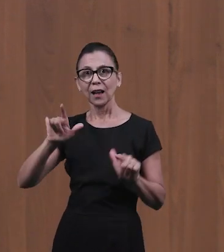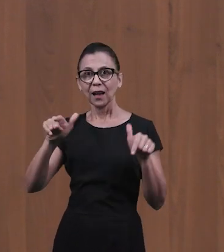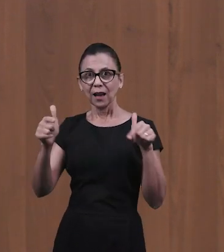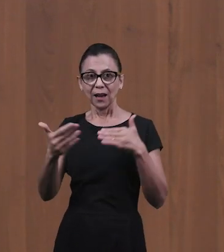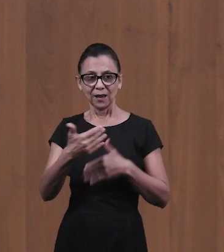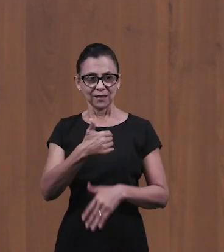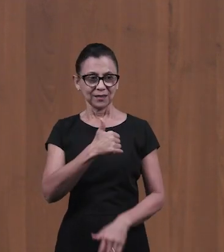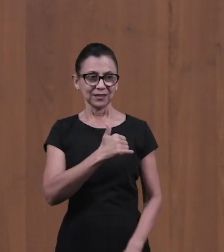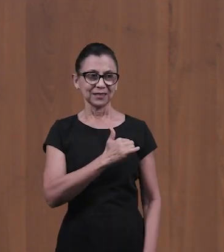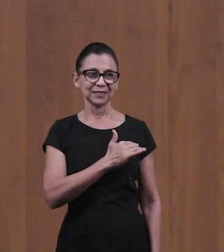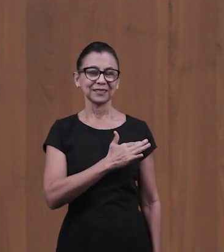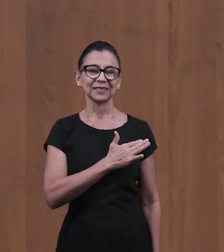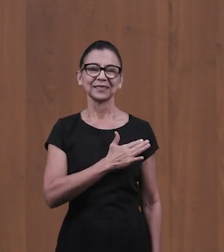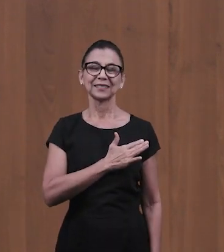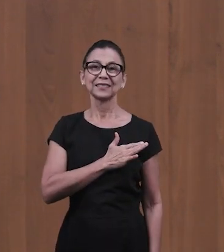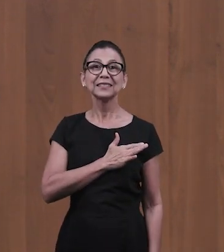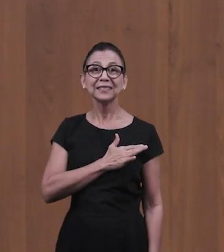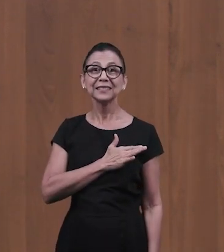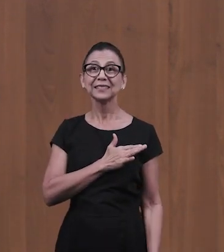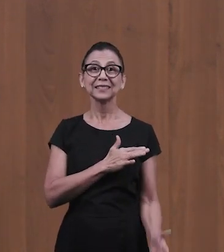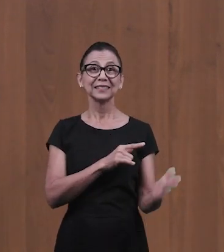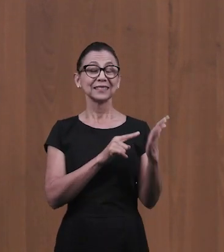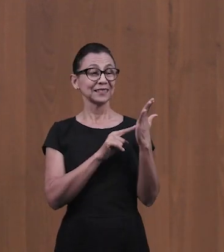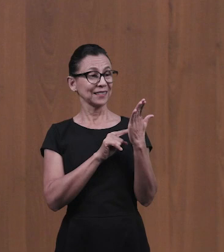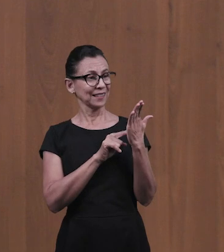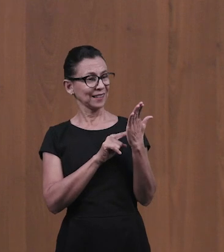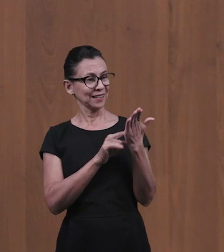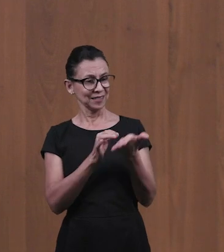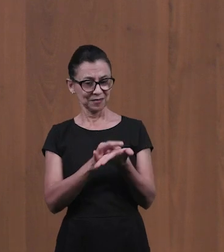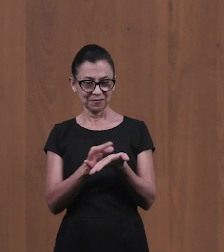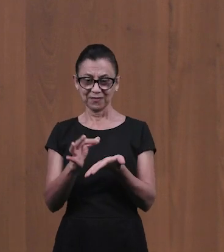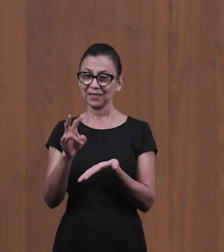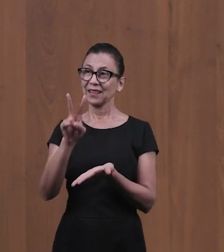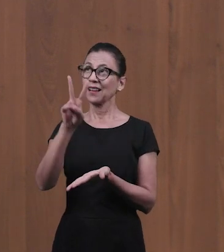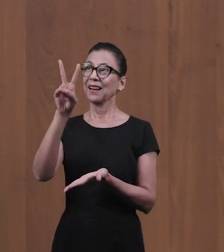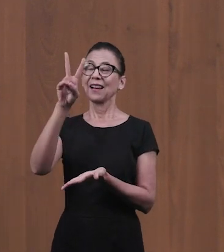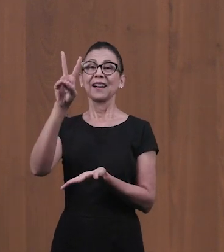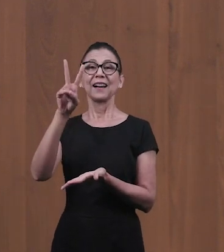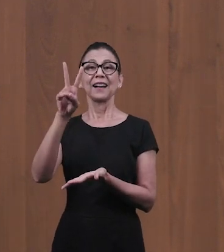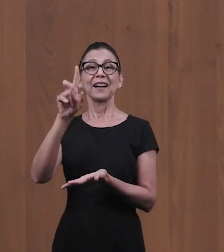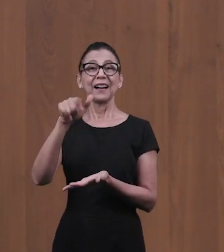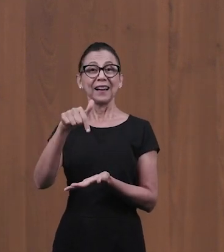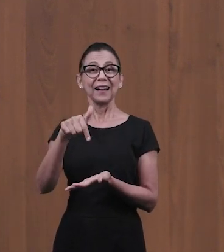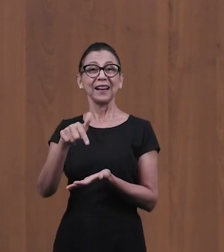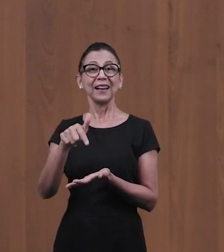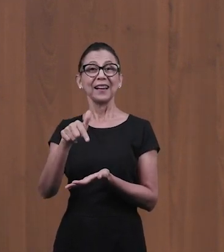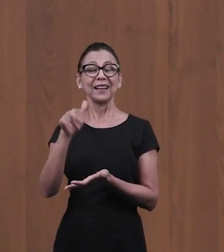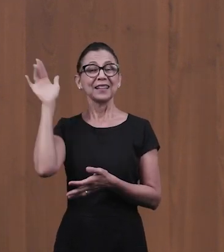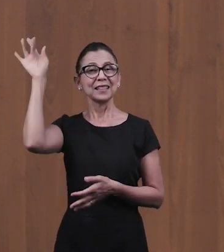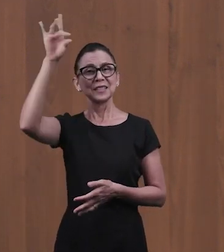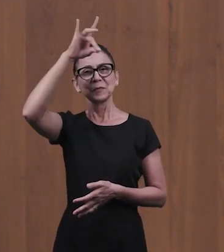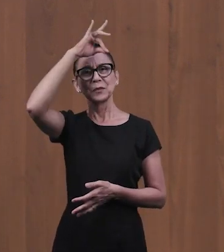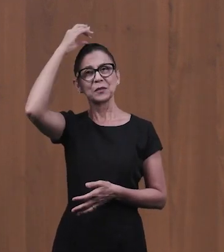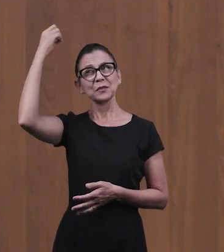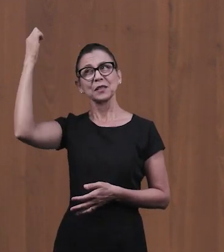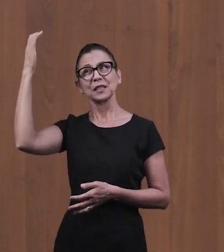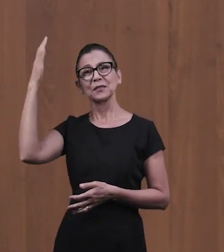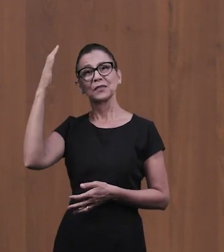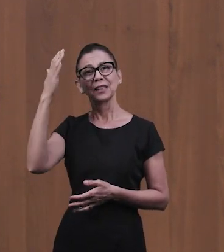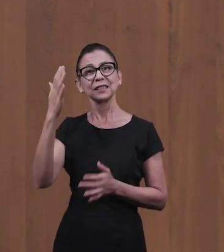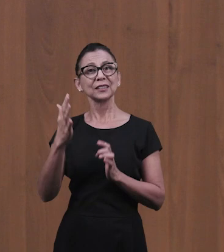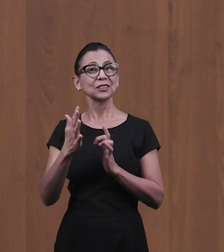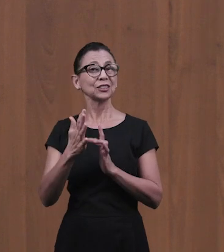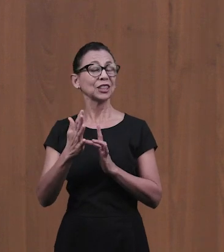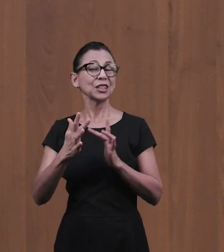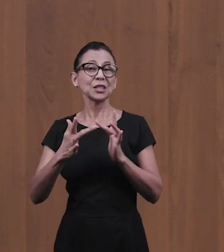dans nos cœurs pour nous montrer la perle de grand prix. C'est le Saint-Esprit qui nous révèle